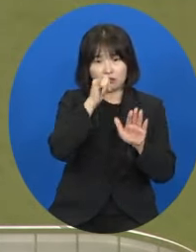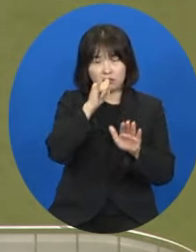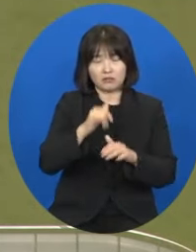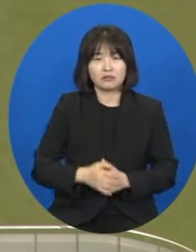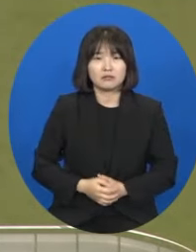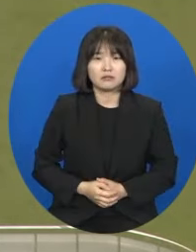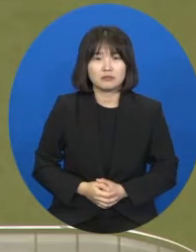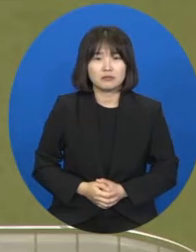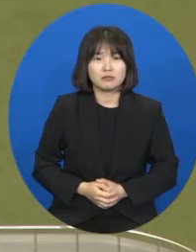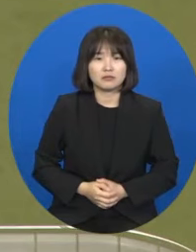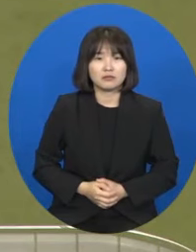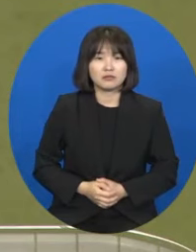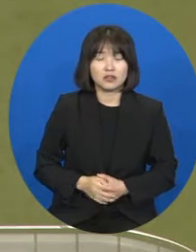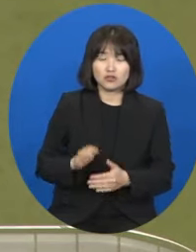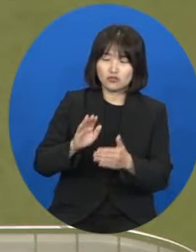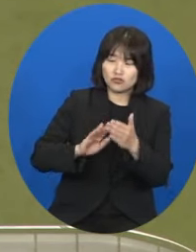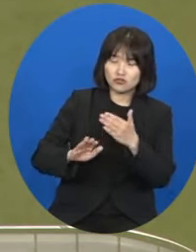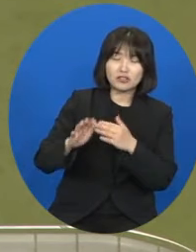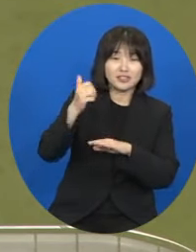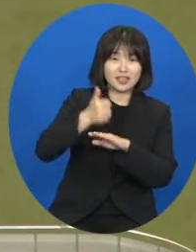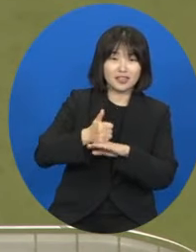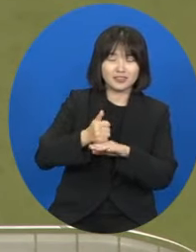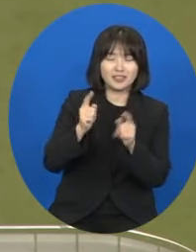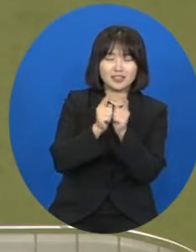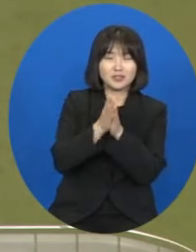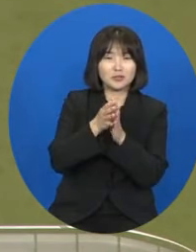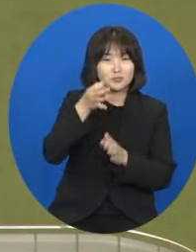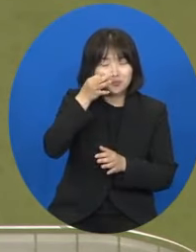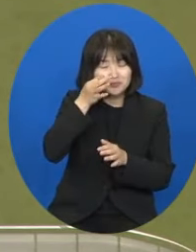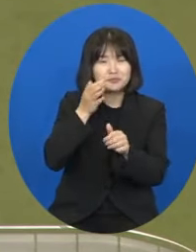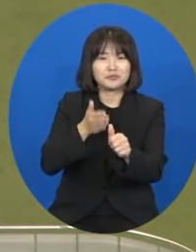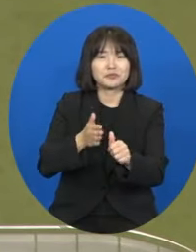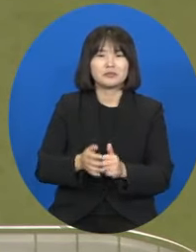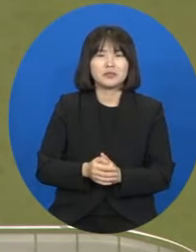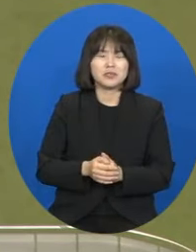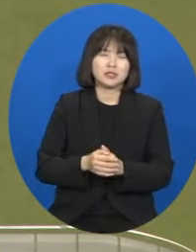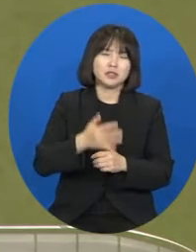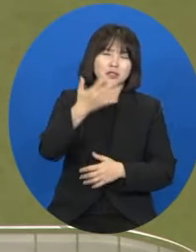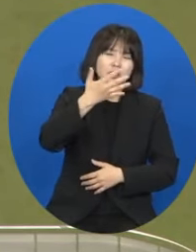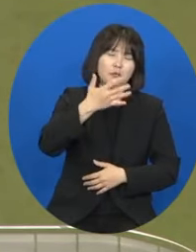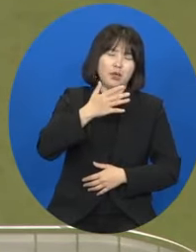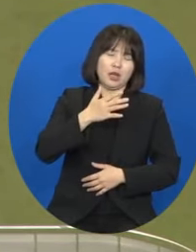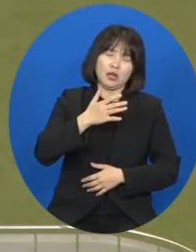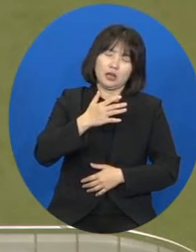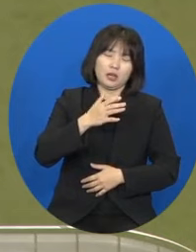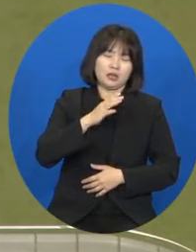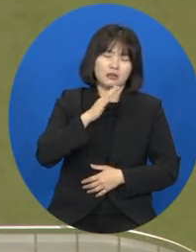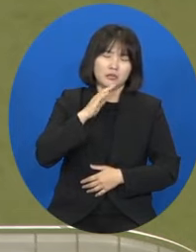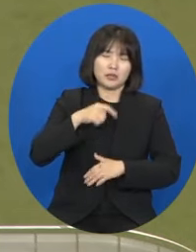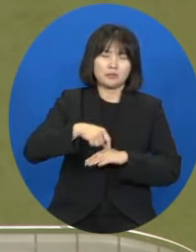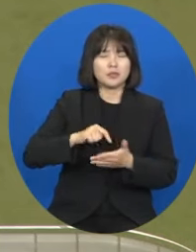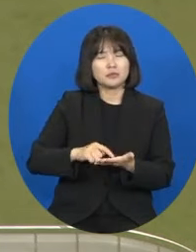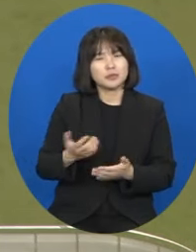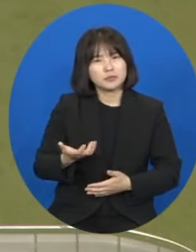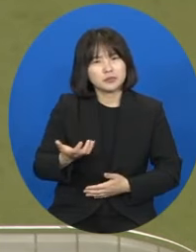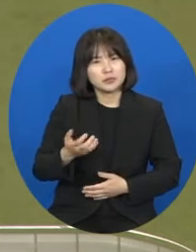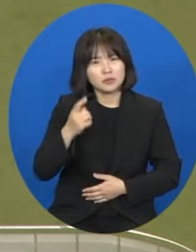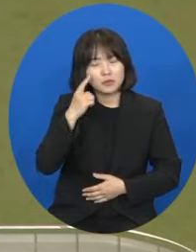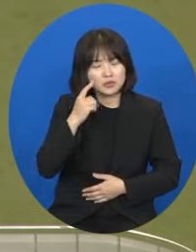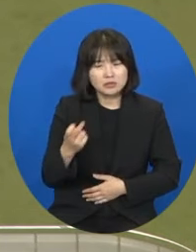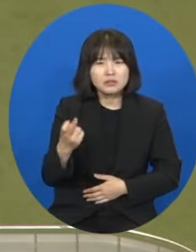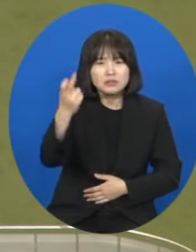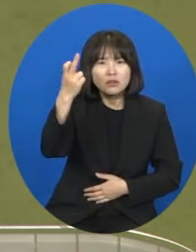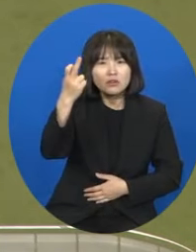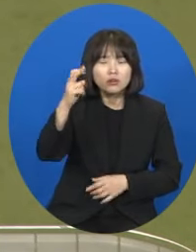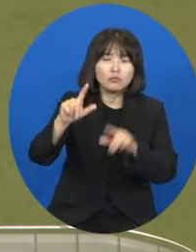그 뒷장면은 나중에 가서 보시길 바랍니다. 근데 그 장면이 참 마음이 너무 아팠어요. 왜냐하면 그 형의 모습은